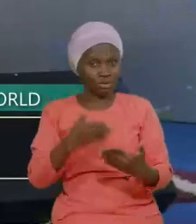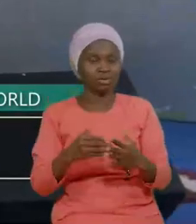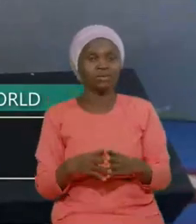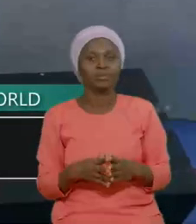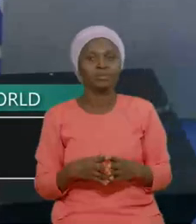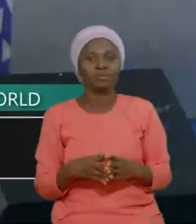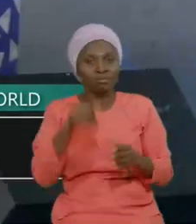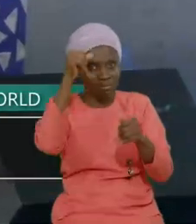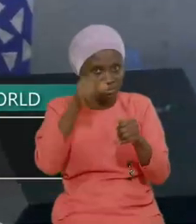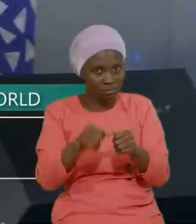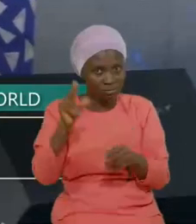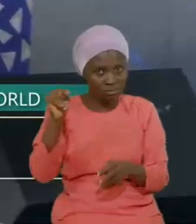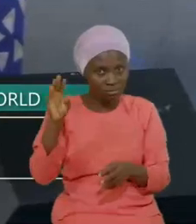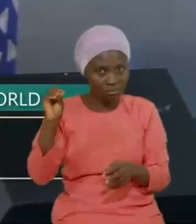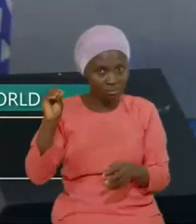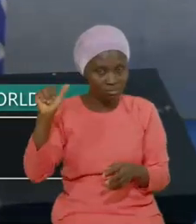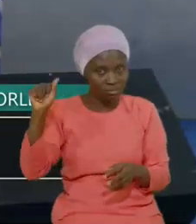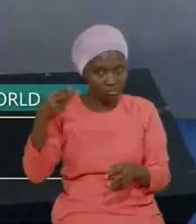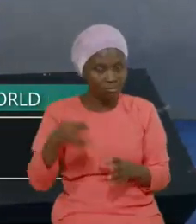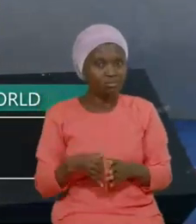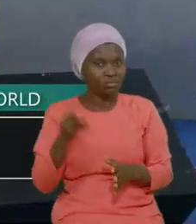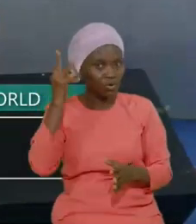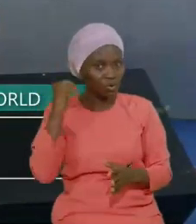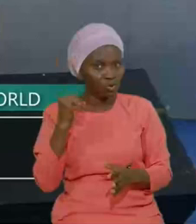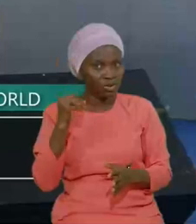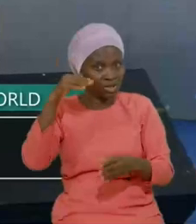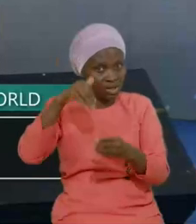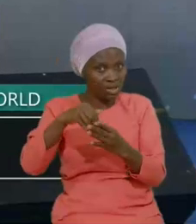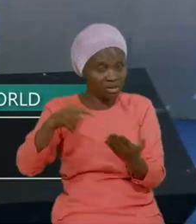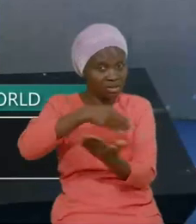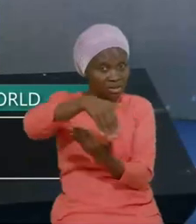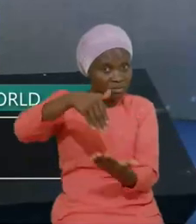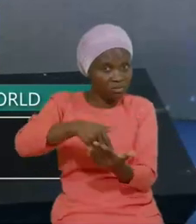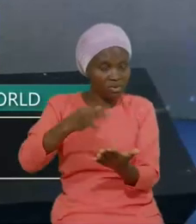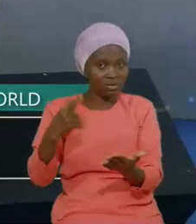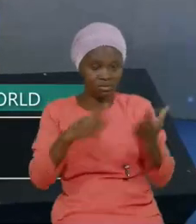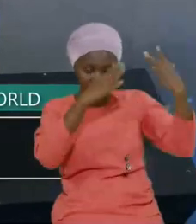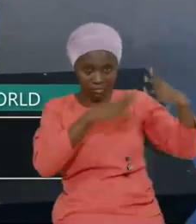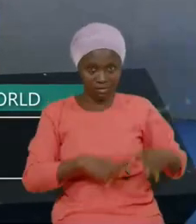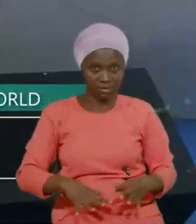Enoch était né à un moment où le déluge était proche. Rappelez-vous de Noé.